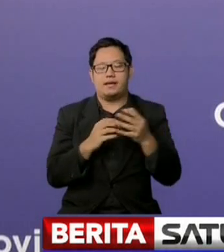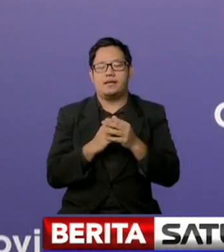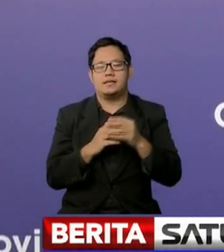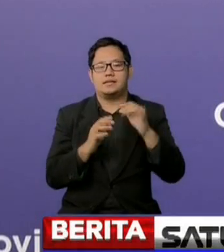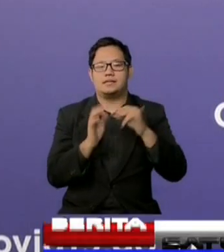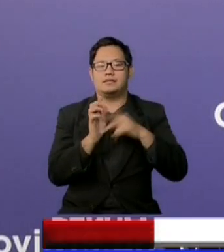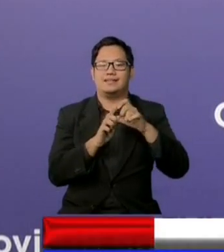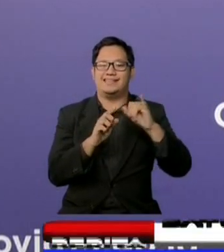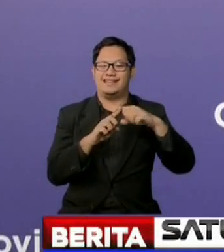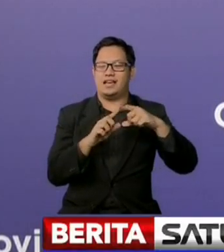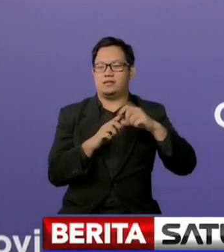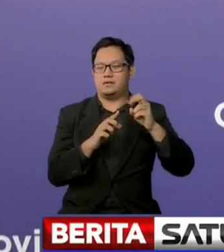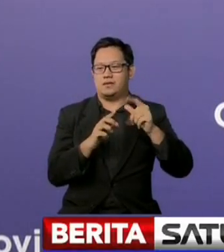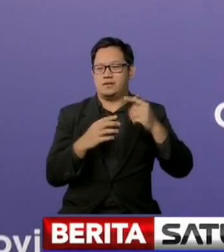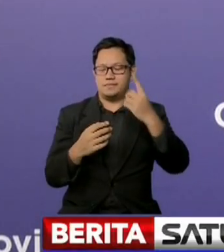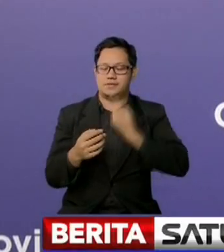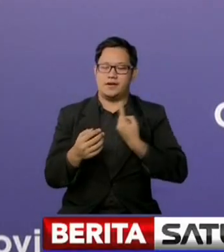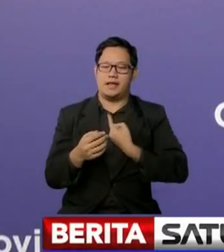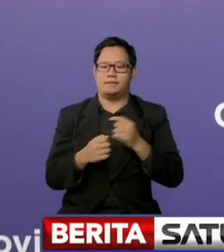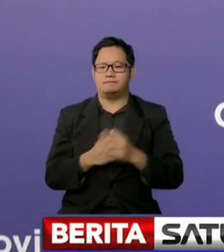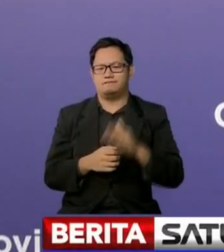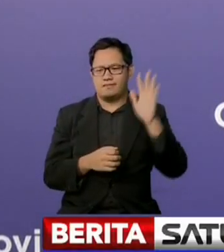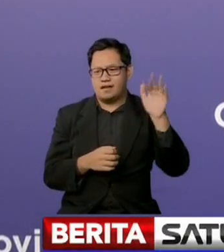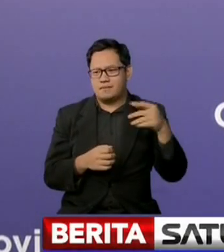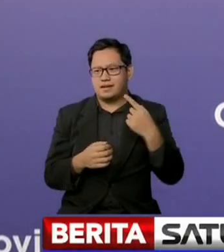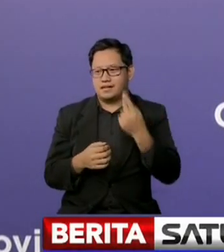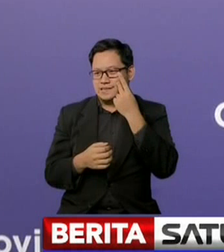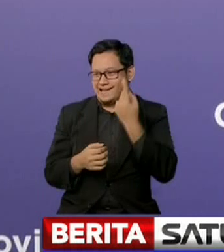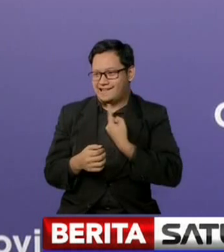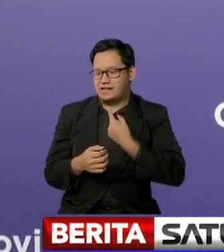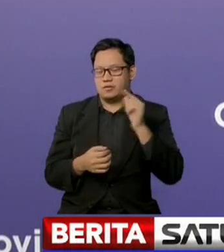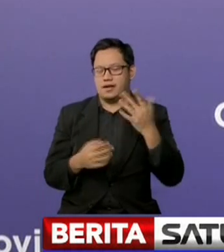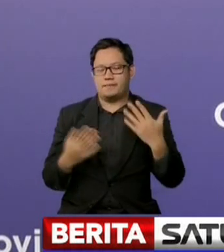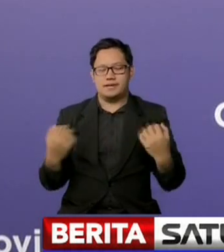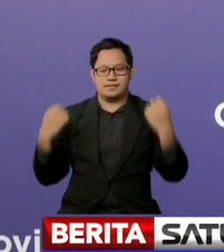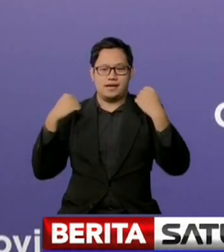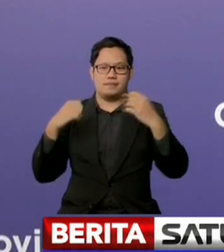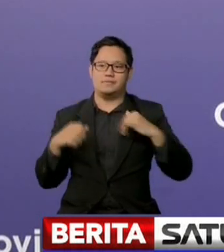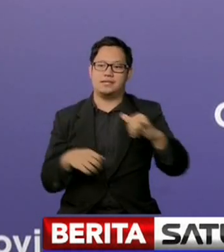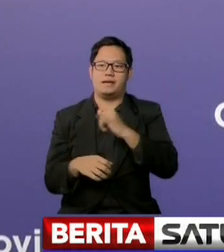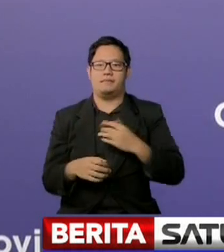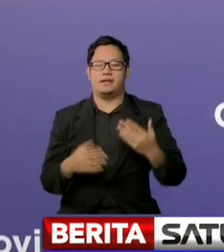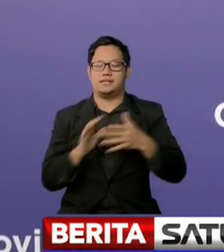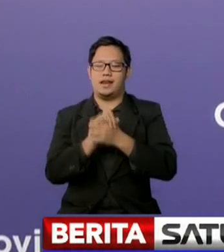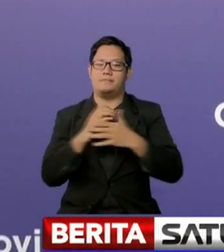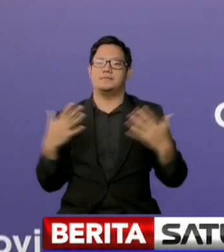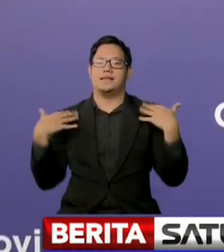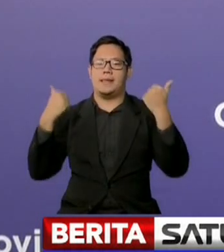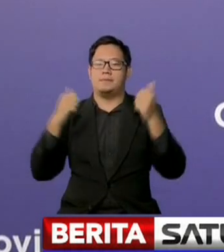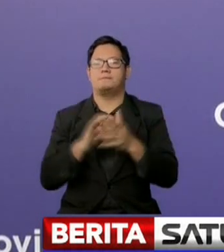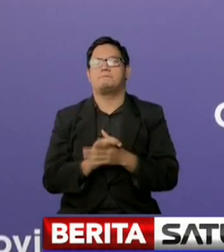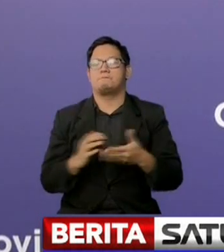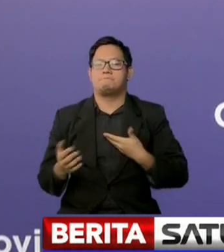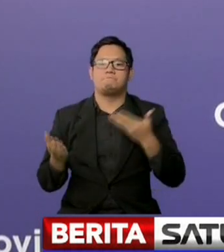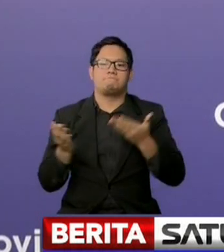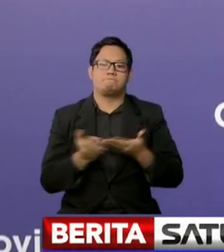tetap sehat untuk melindungi diri kita lingkungan kita dan untuk orang lain Salam sehat dari saya Hai ini